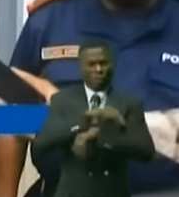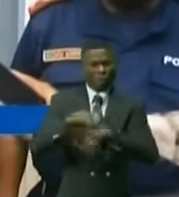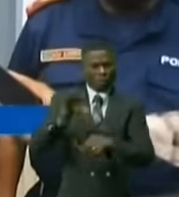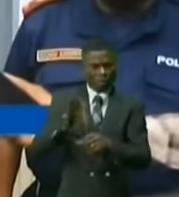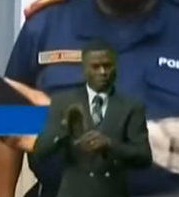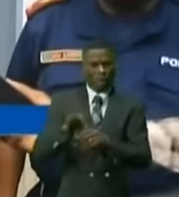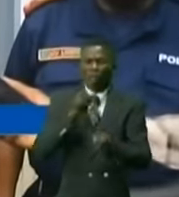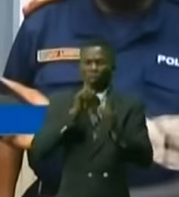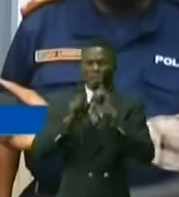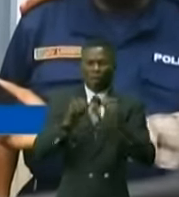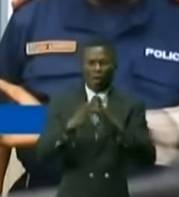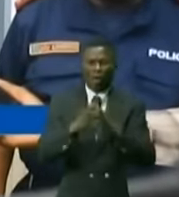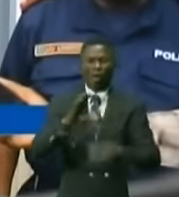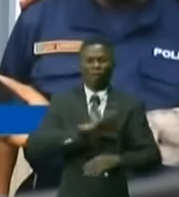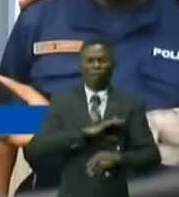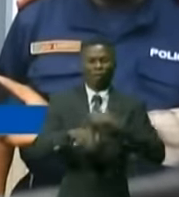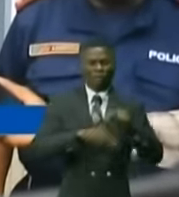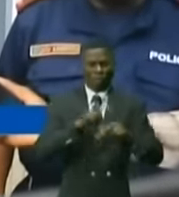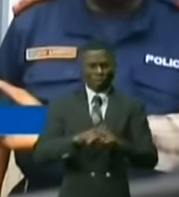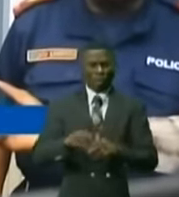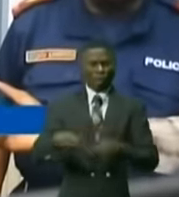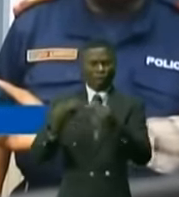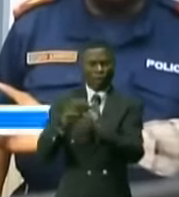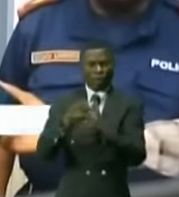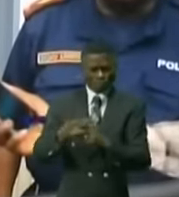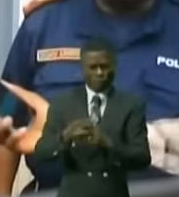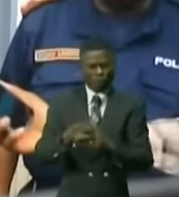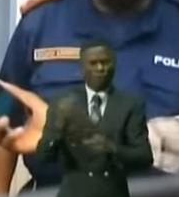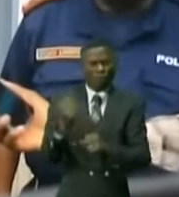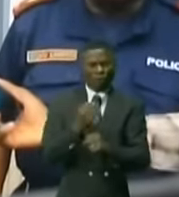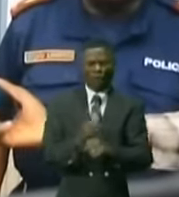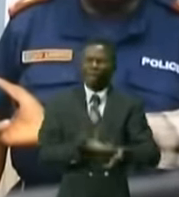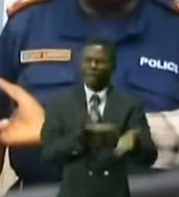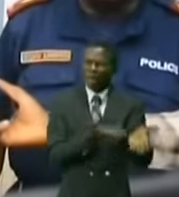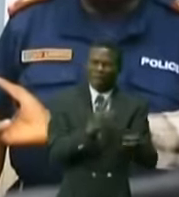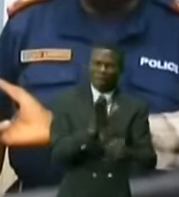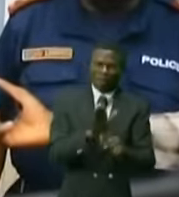train de parler avec leurs policiers qu'ils sécurisent afin qu'ils prêtent main forte